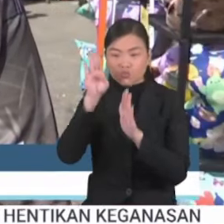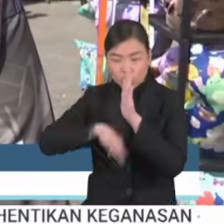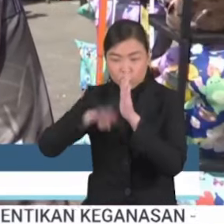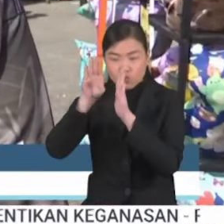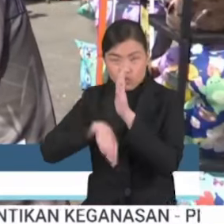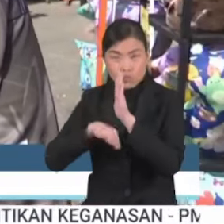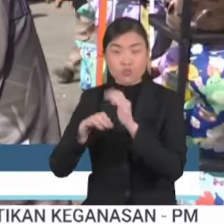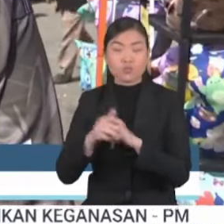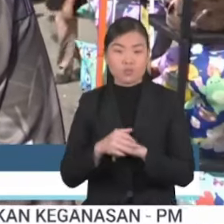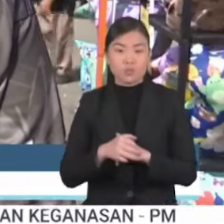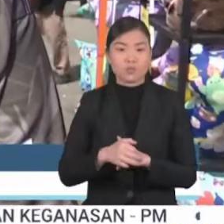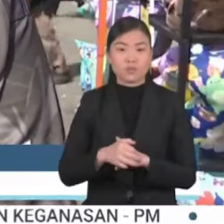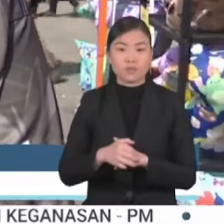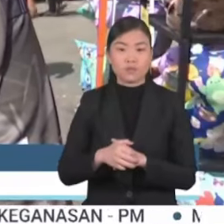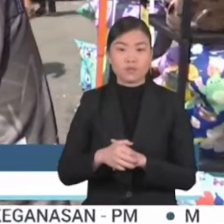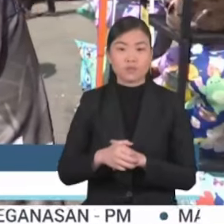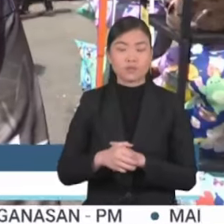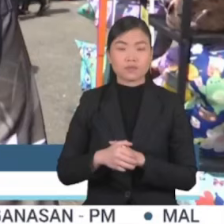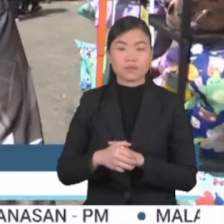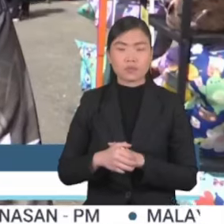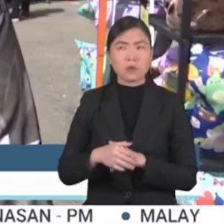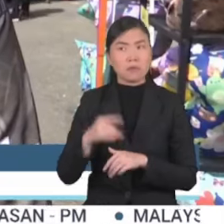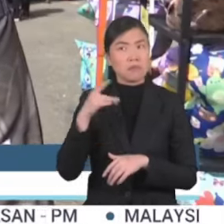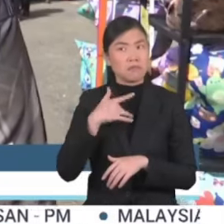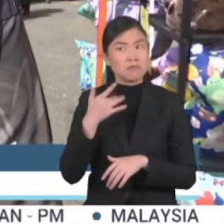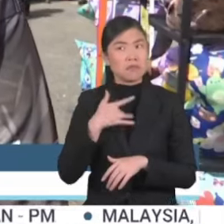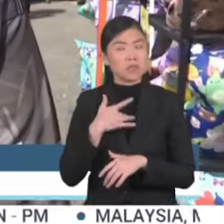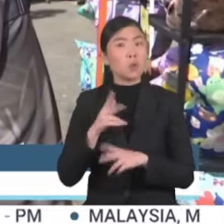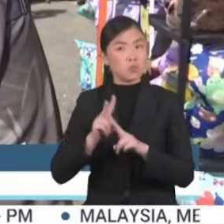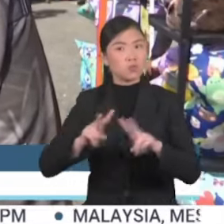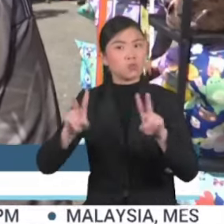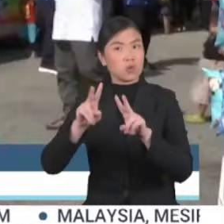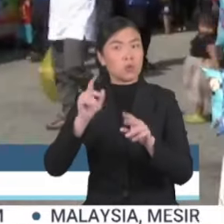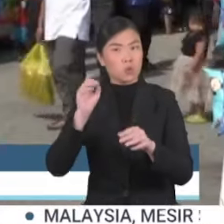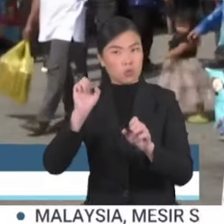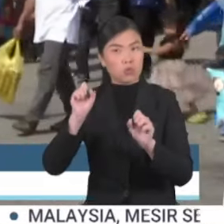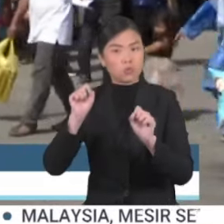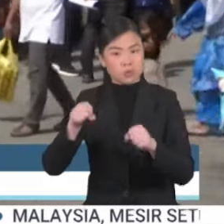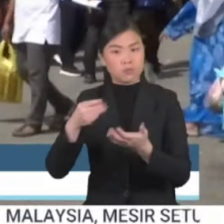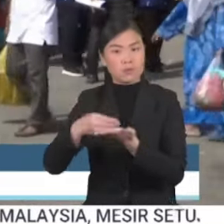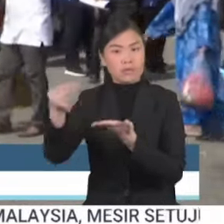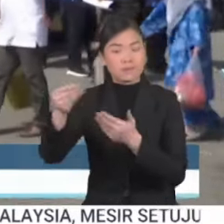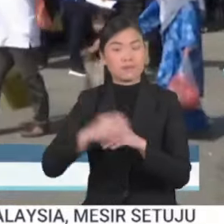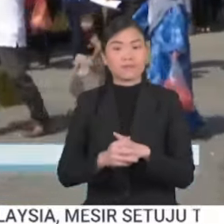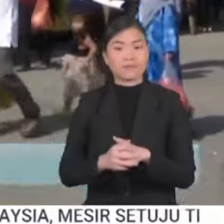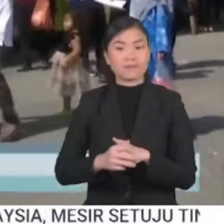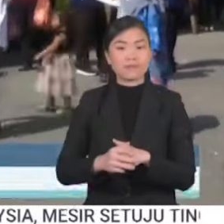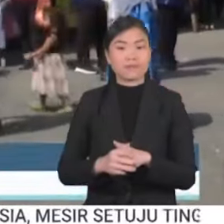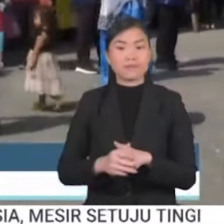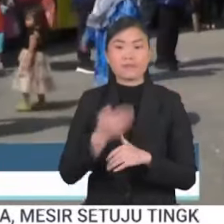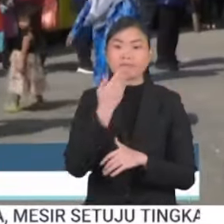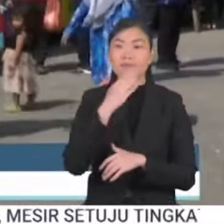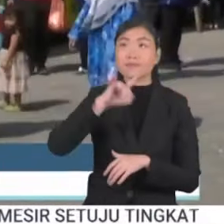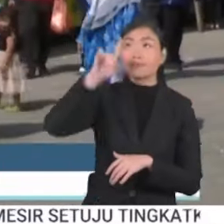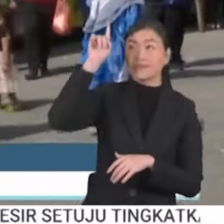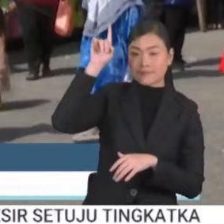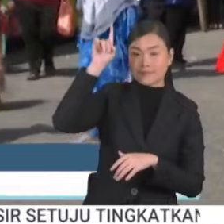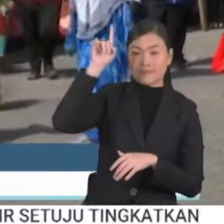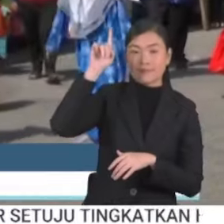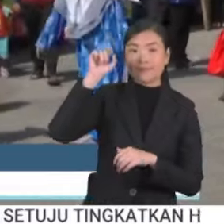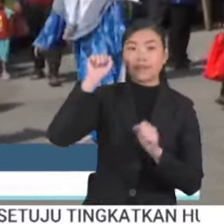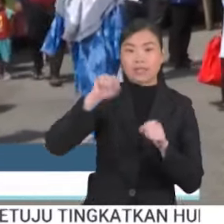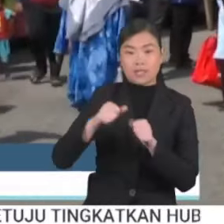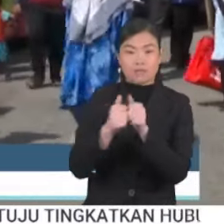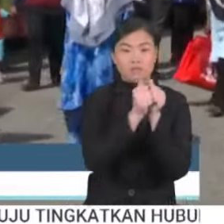yang cukup, orang kata berbaloi lah untuk dibeli dan amat berpatutan. Alhamdulillah, pagi ni saya